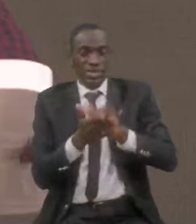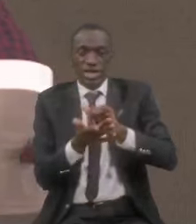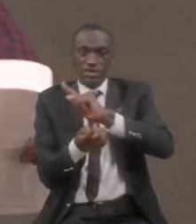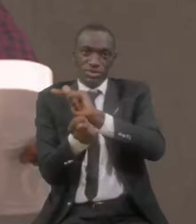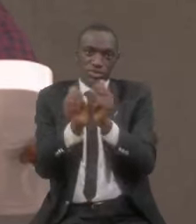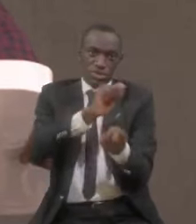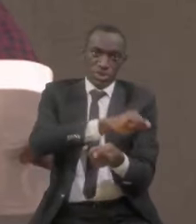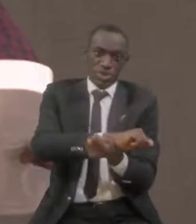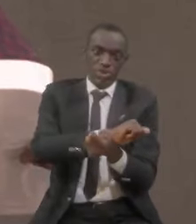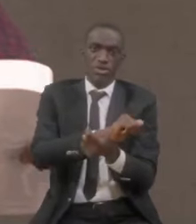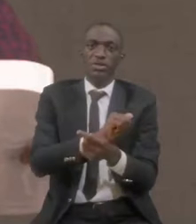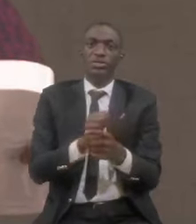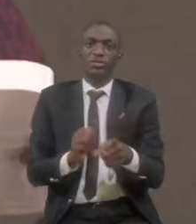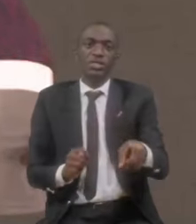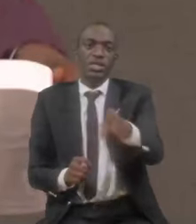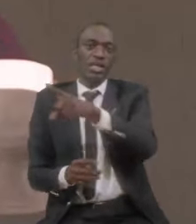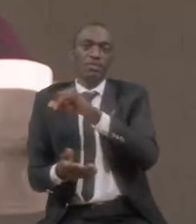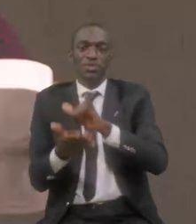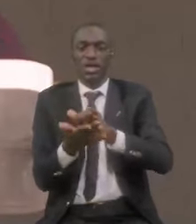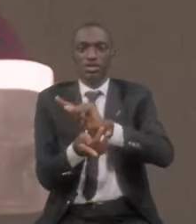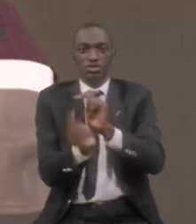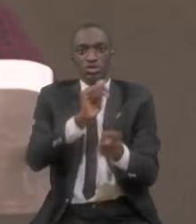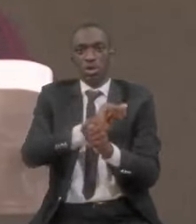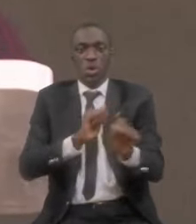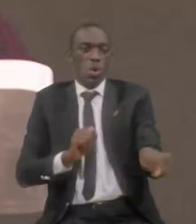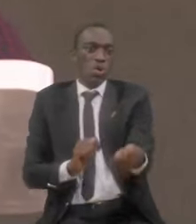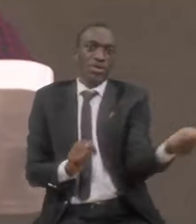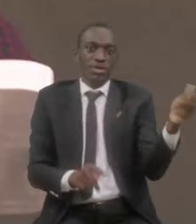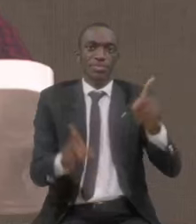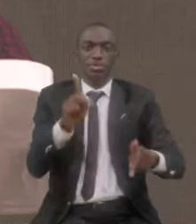qui reviennent et ramènent les autres à la justice